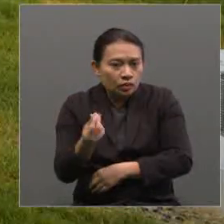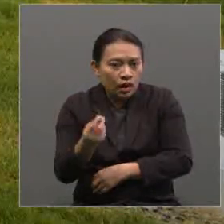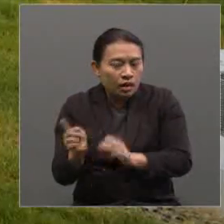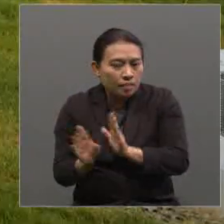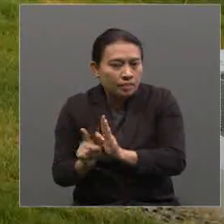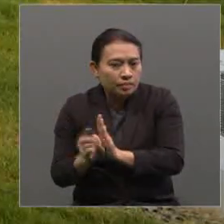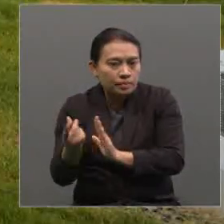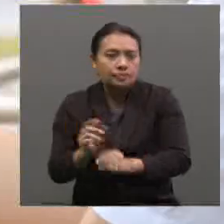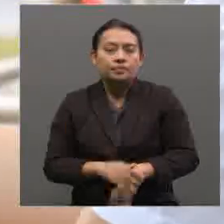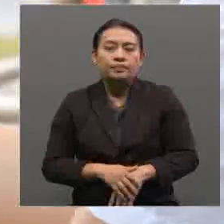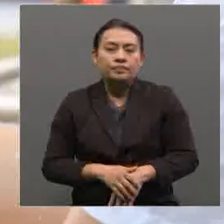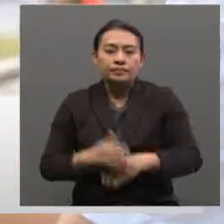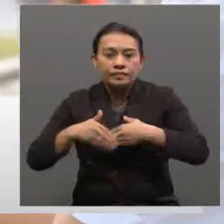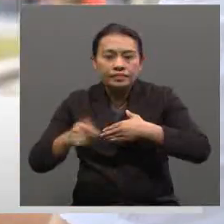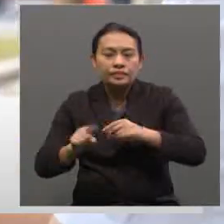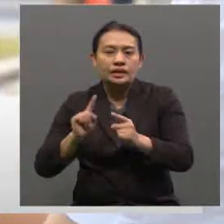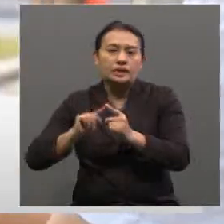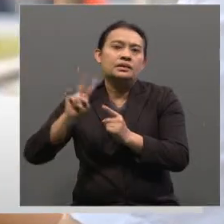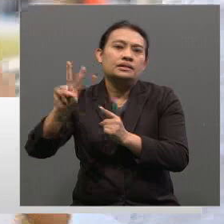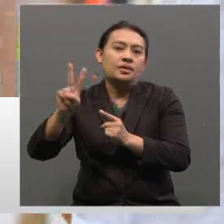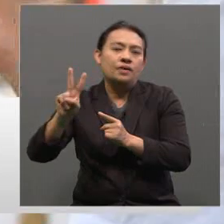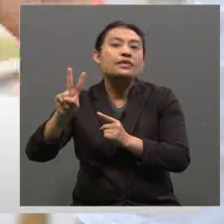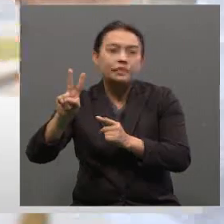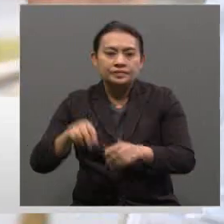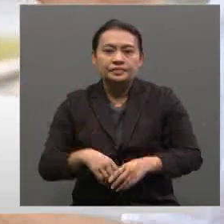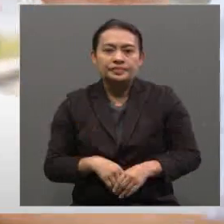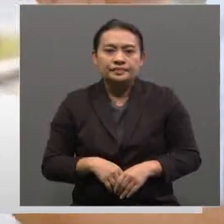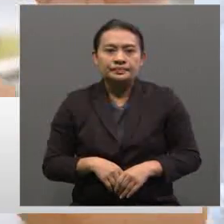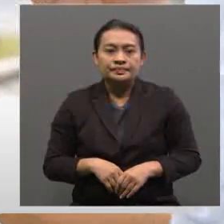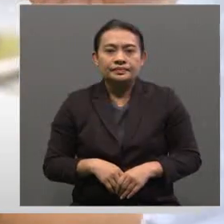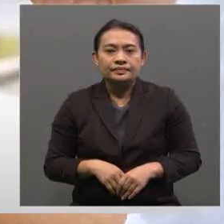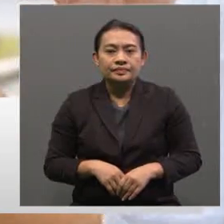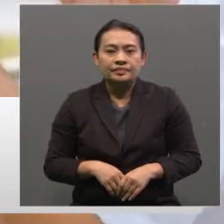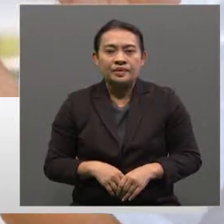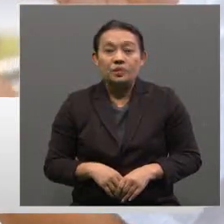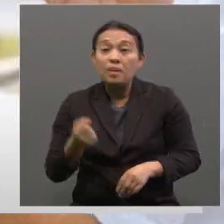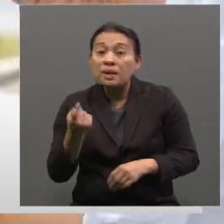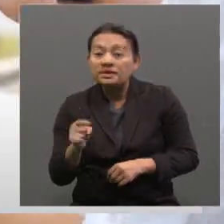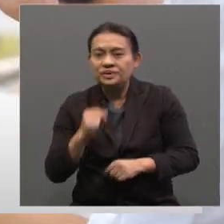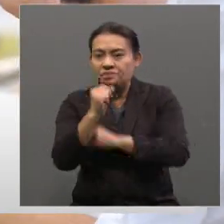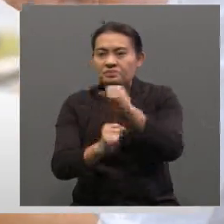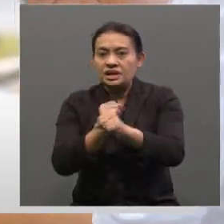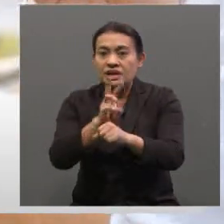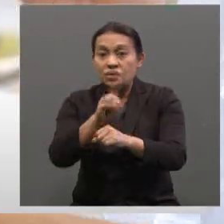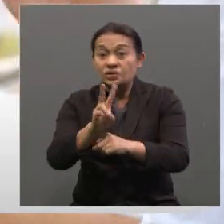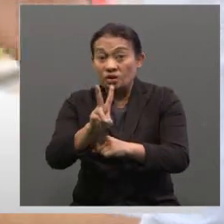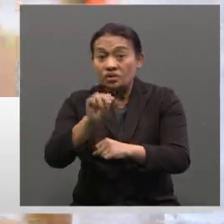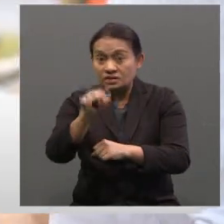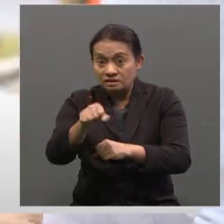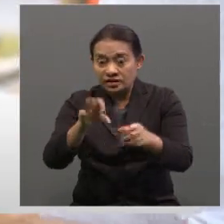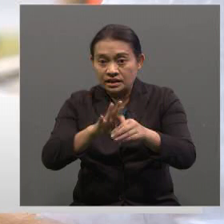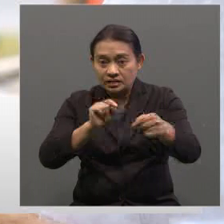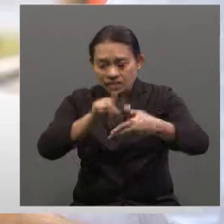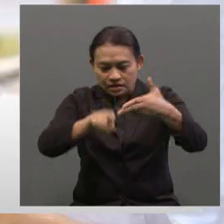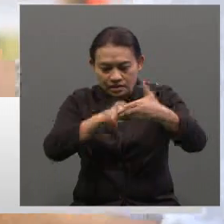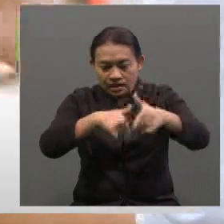ล่าสุดต่อไปนี้ก็จะเป็นครั้งที่2ครับ อ๋อครั้งที่2แล้วแสดงว่าสดๆร้อนๆก็คือปี62เลือกตั้งท้องถิ่นก็ผ่านมา